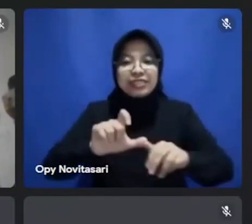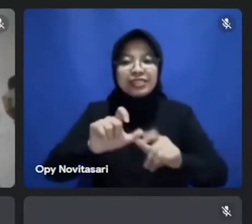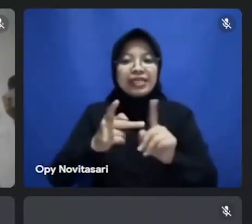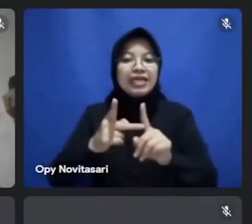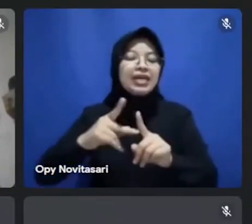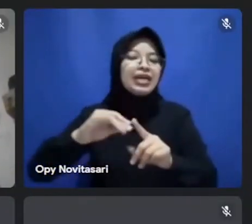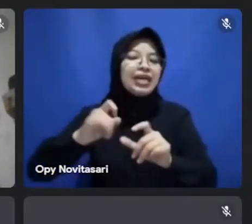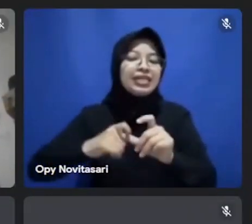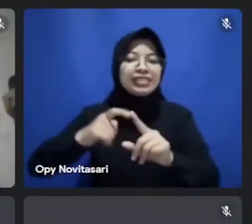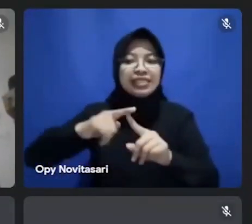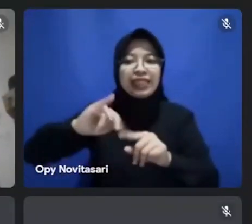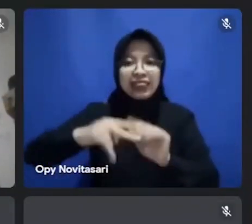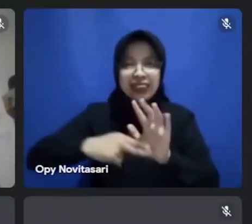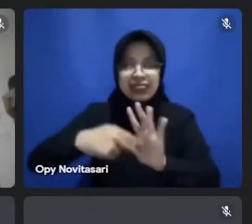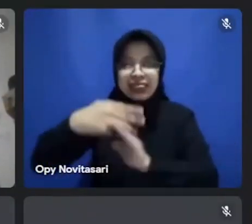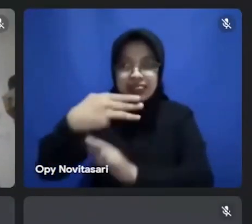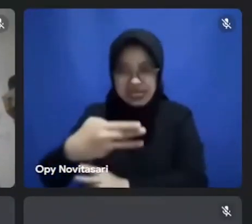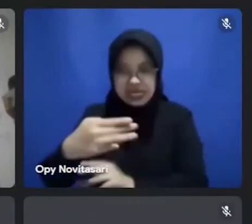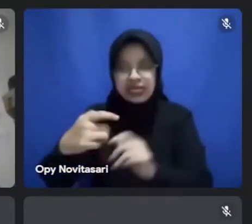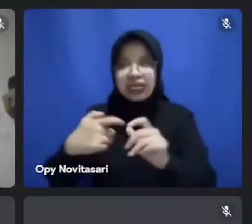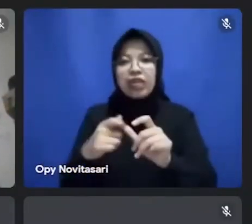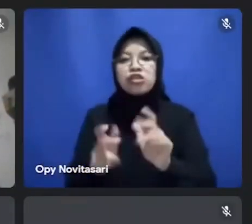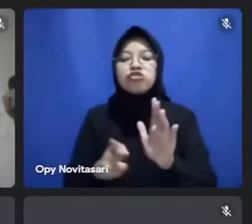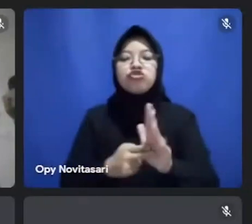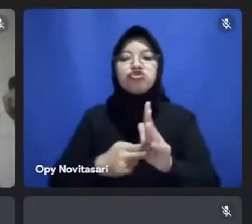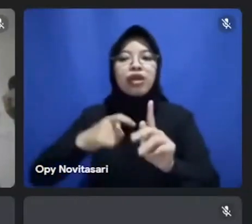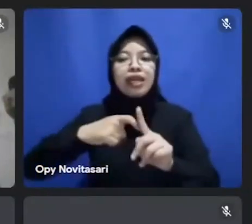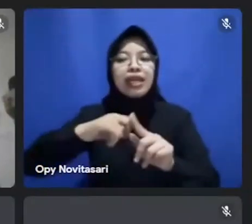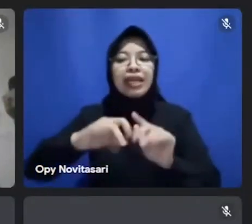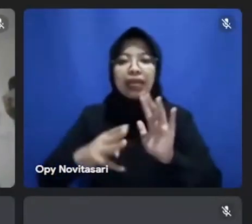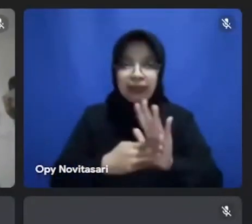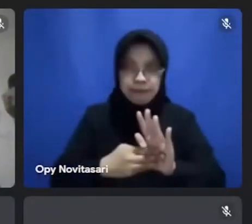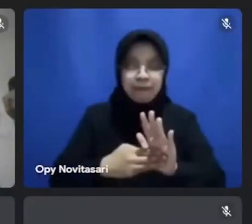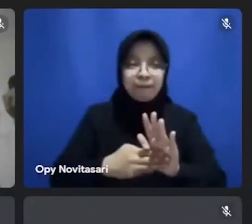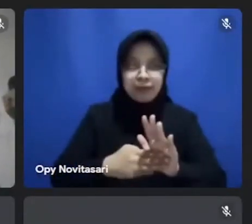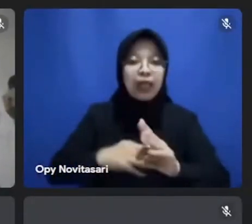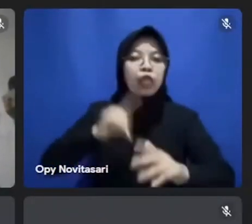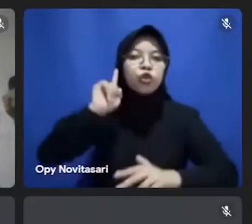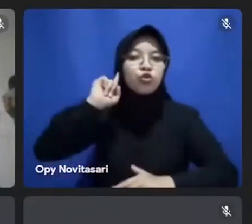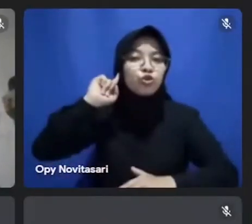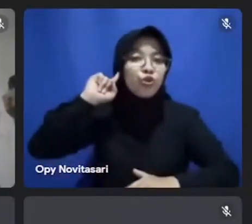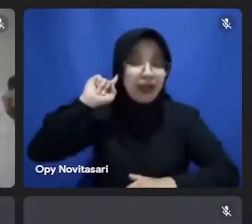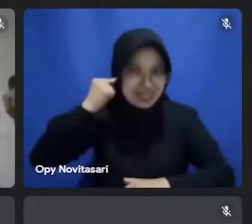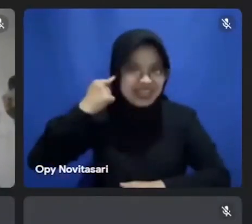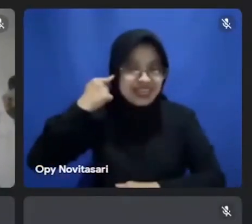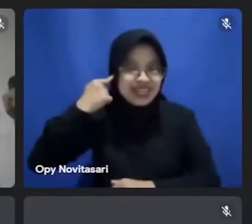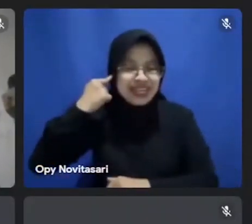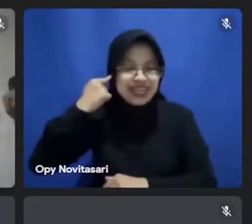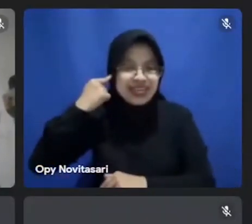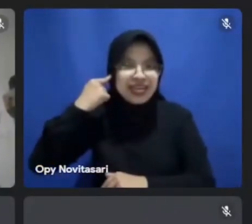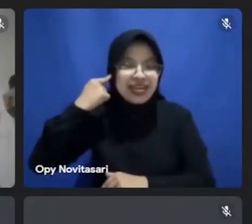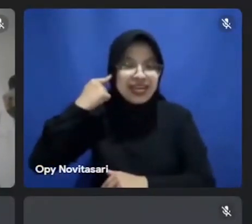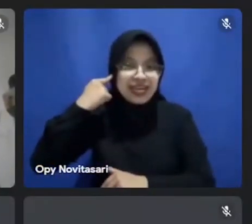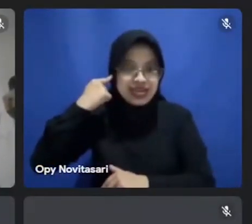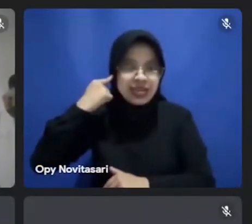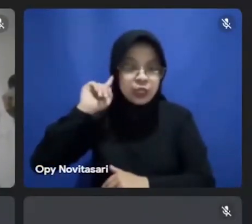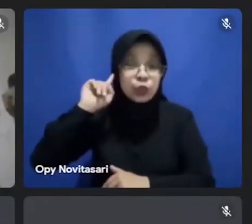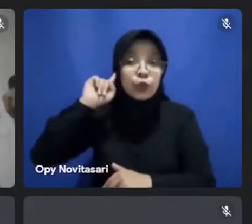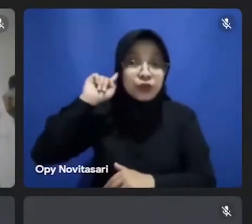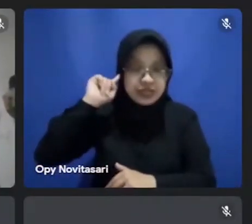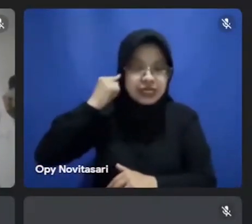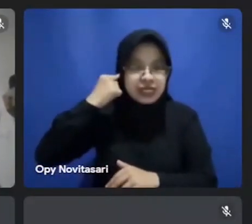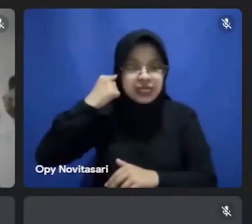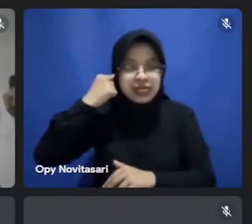namanya Christin soname itu adalah seniman tuli Dia adalah seorang yang